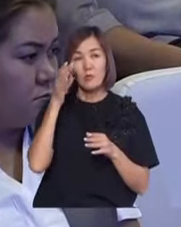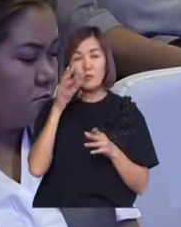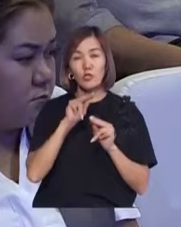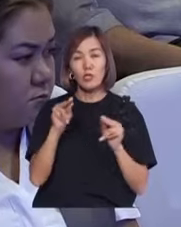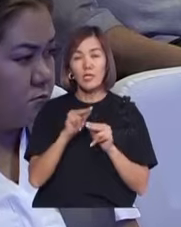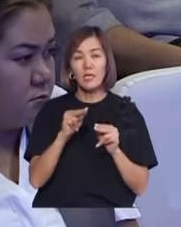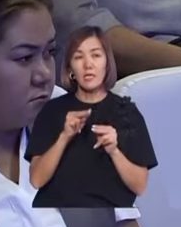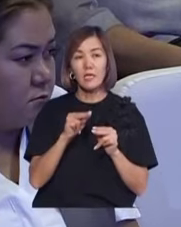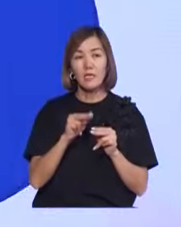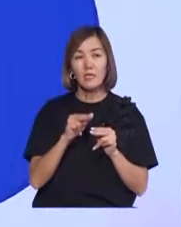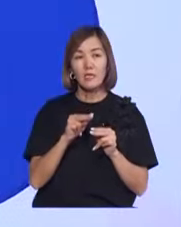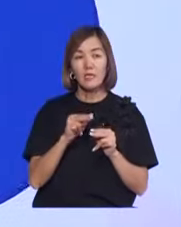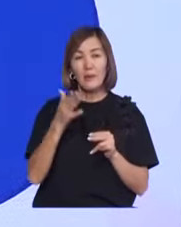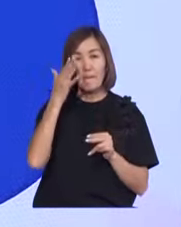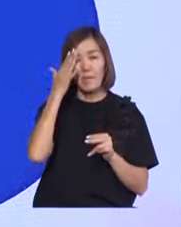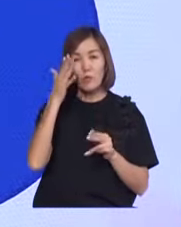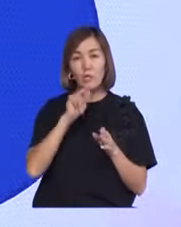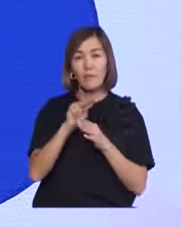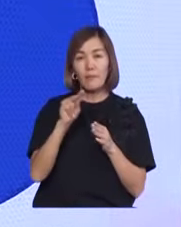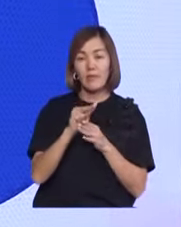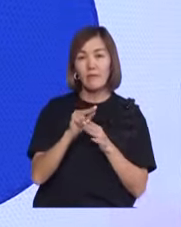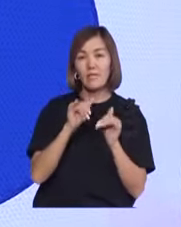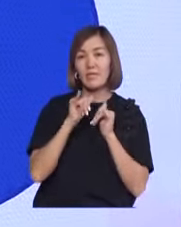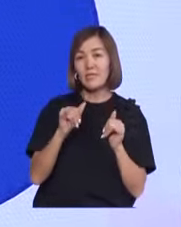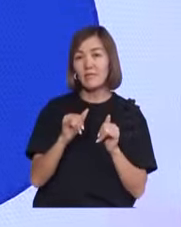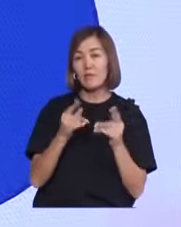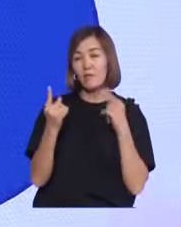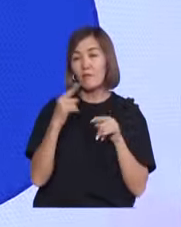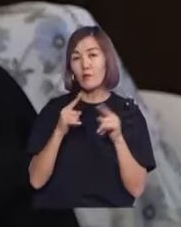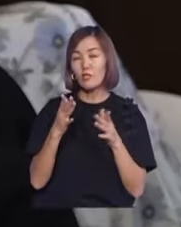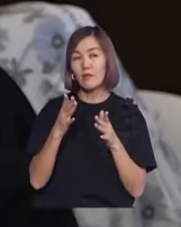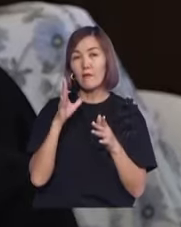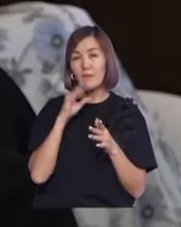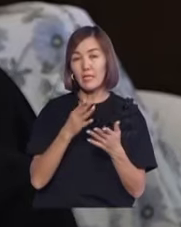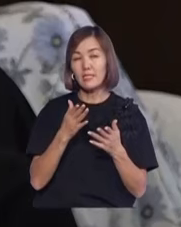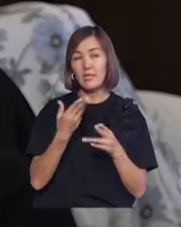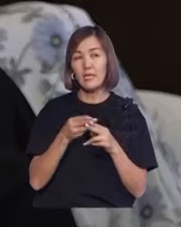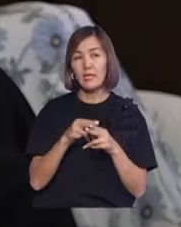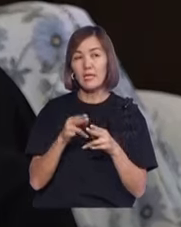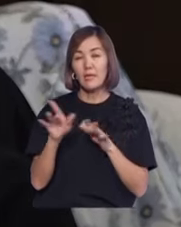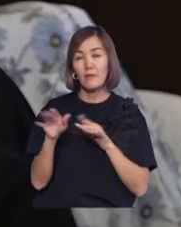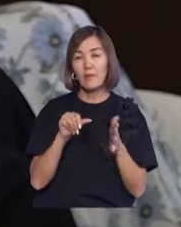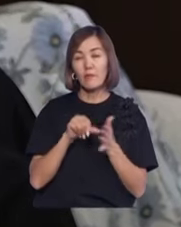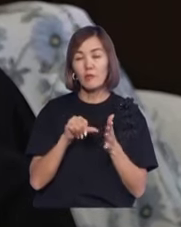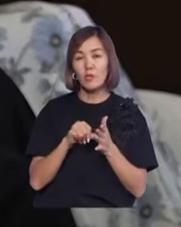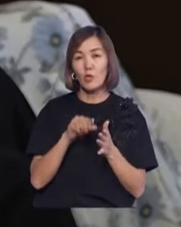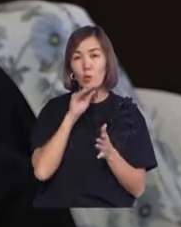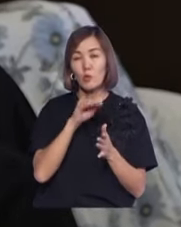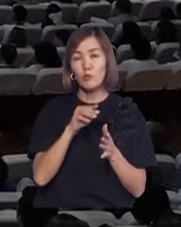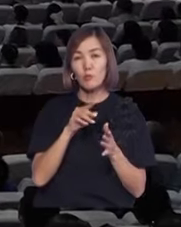учителей, усовершенствования методики преподавания и развития их творческого потенциала. Также на мероприятии выступили